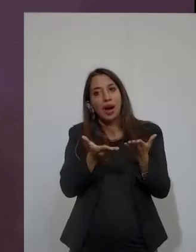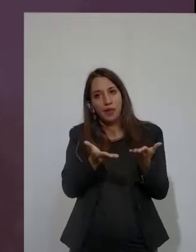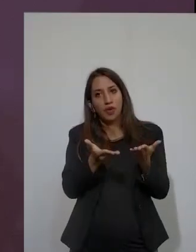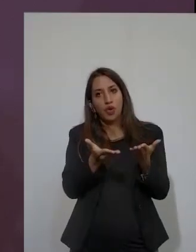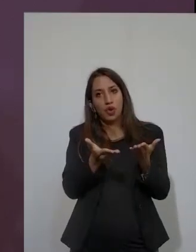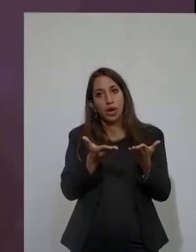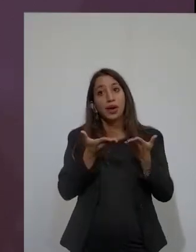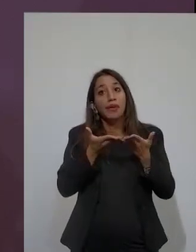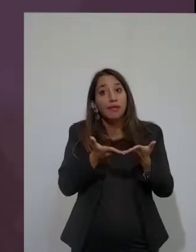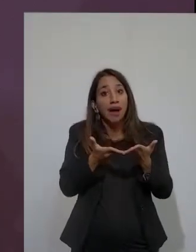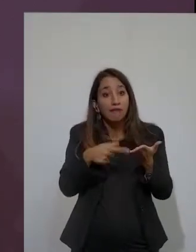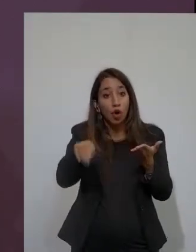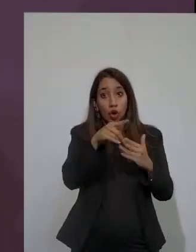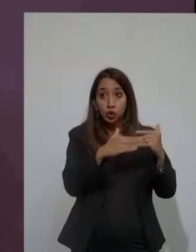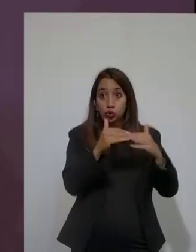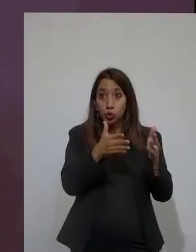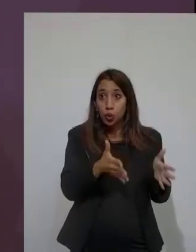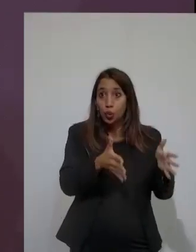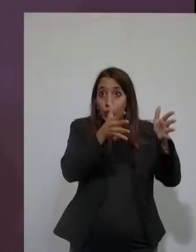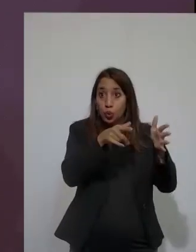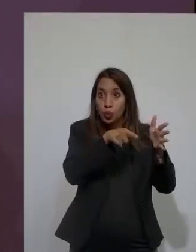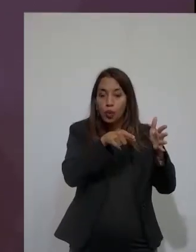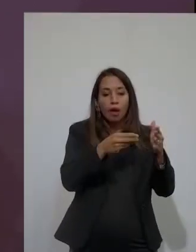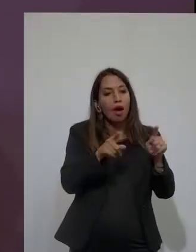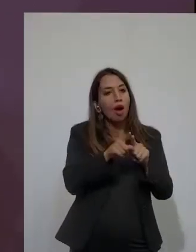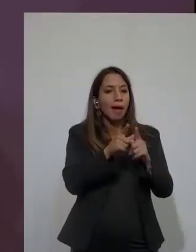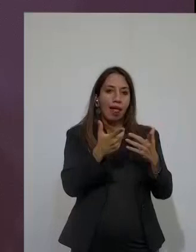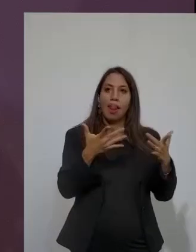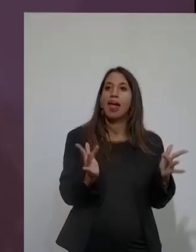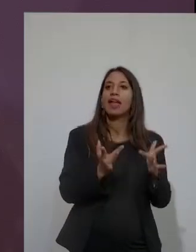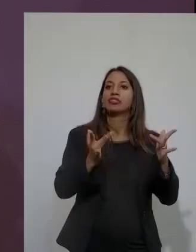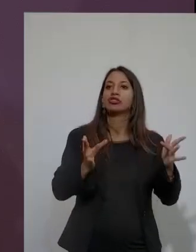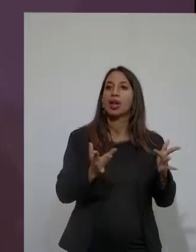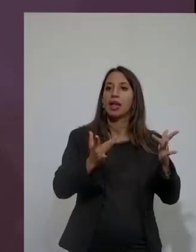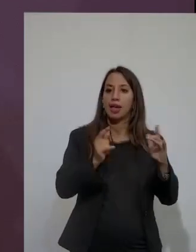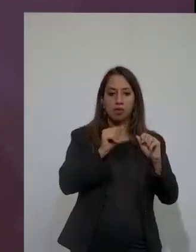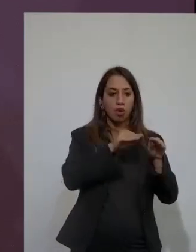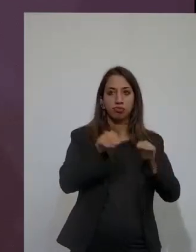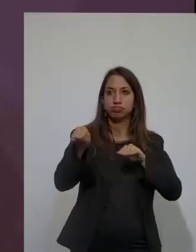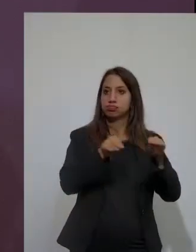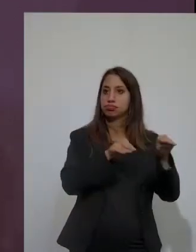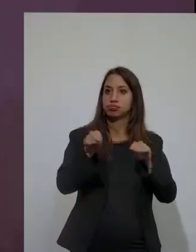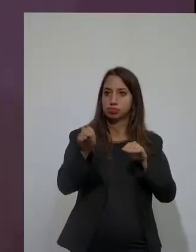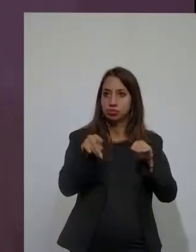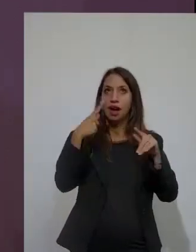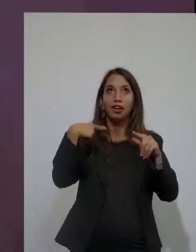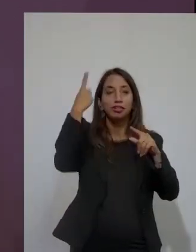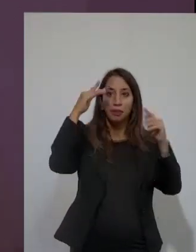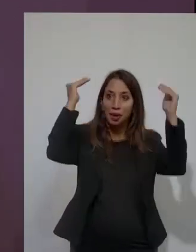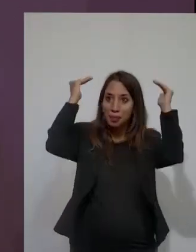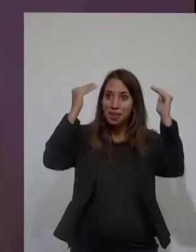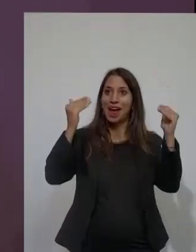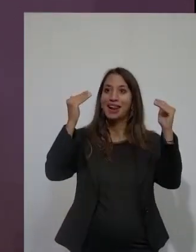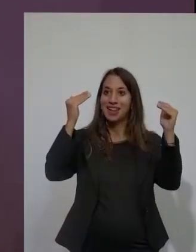consentire alle strutture di installare strutture leggere ombreggianti sulle quali collocare i pannelli fotovoltaici, dato